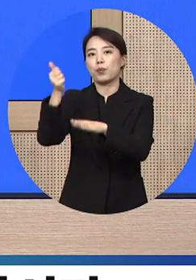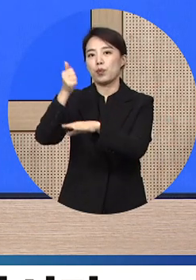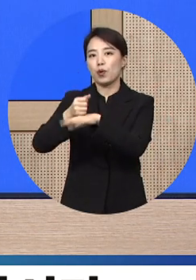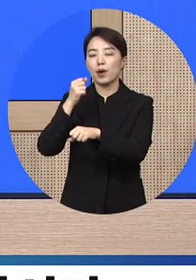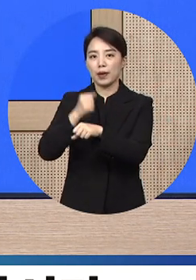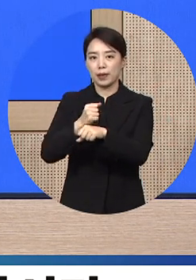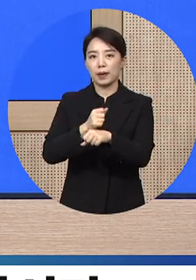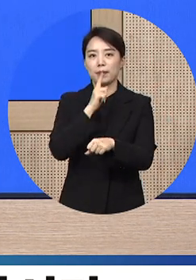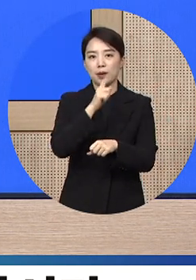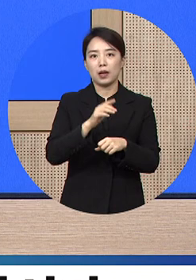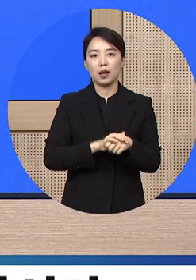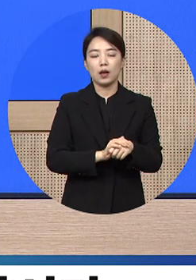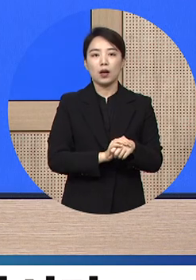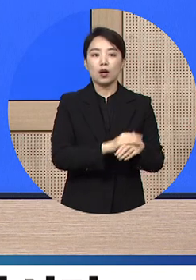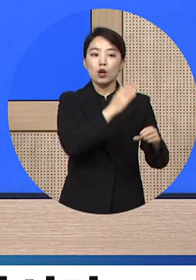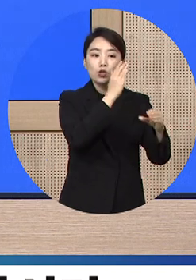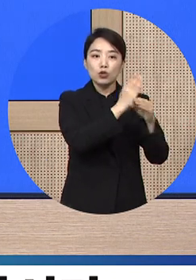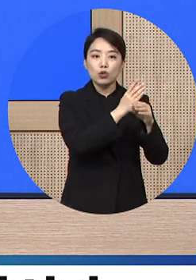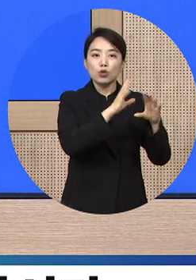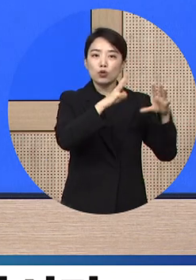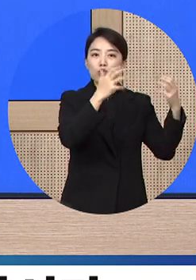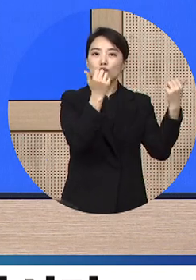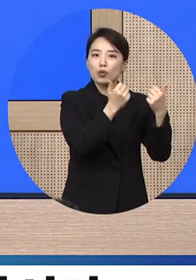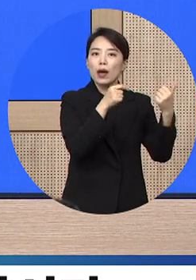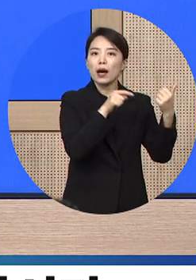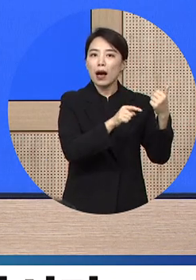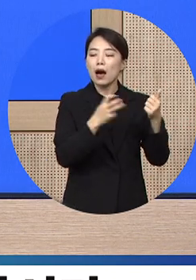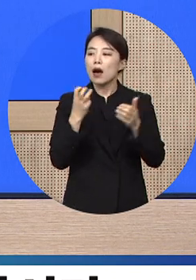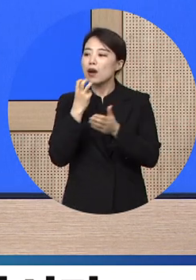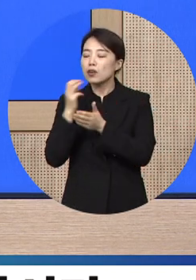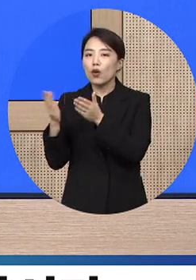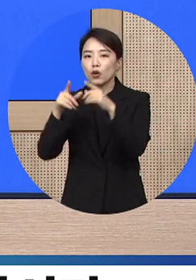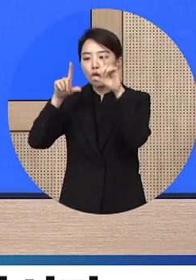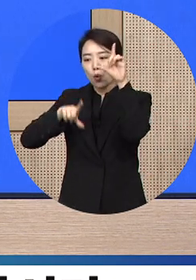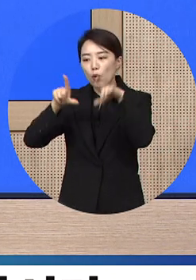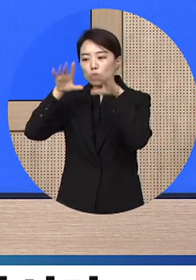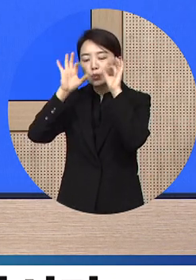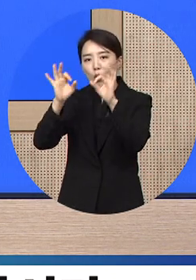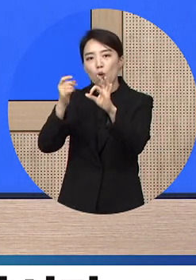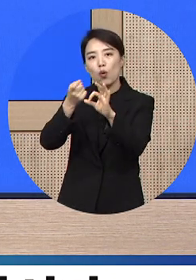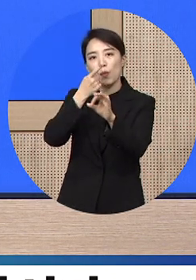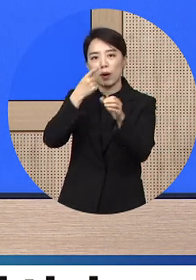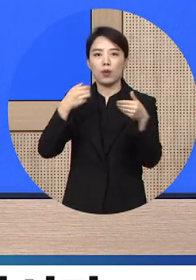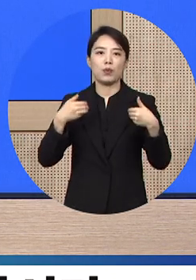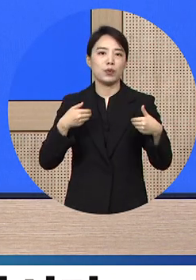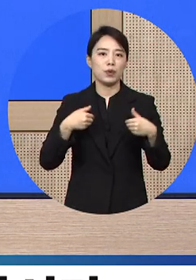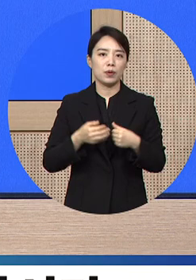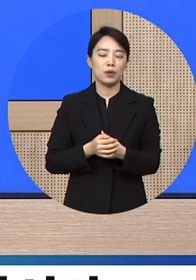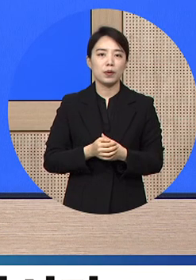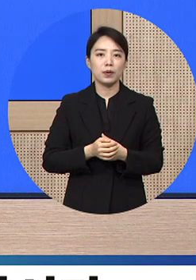중앙 정치가 국회가 경기도의 벤치마킹했으면 좋겠습니다. 이제까지 했던 것처럼